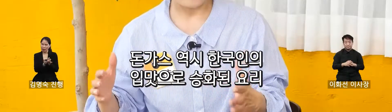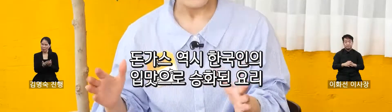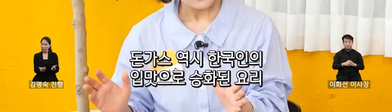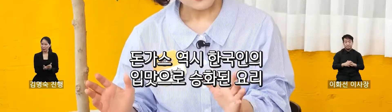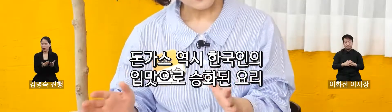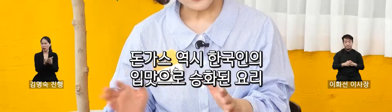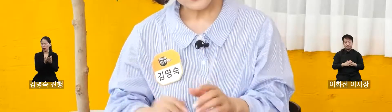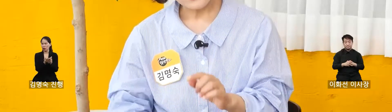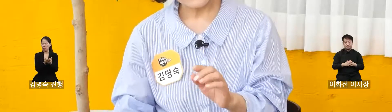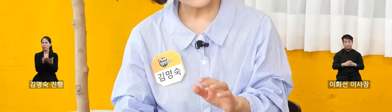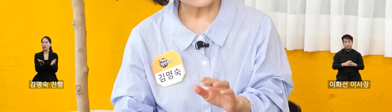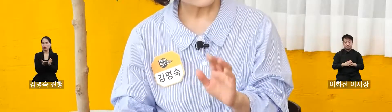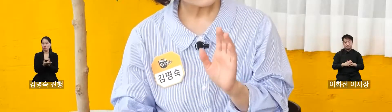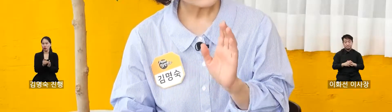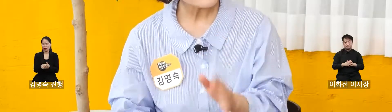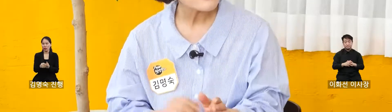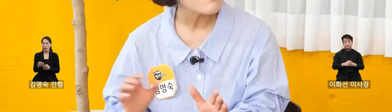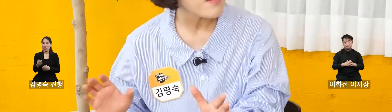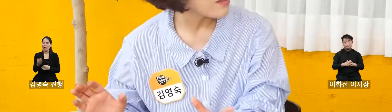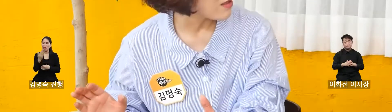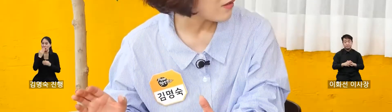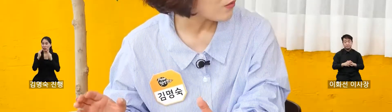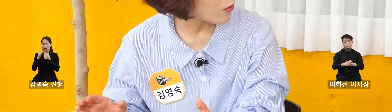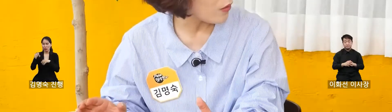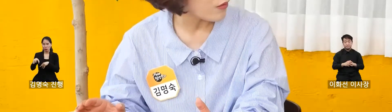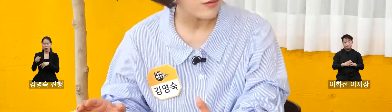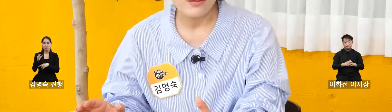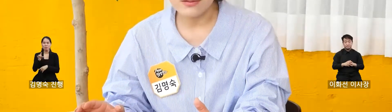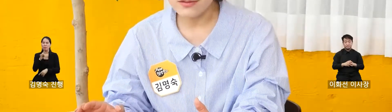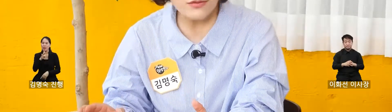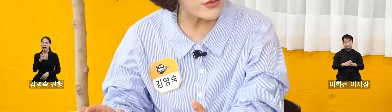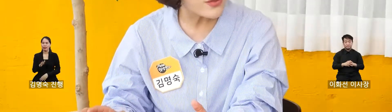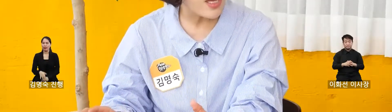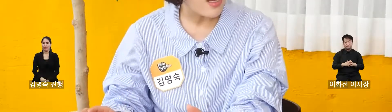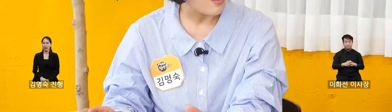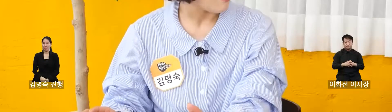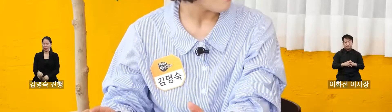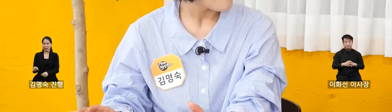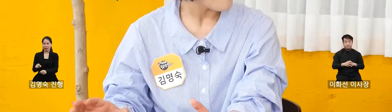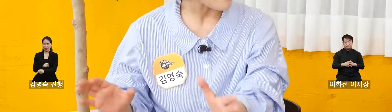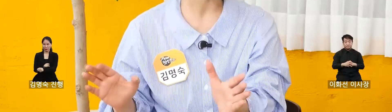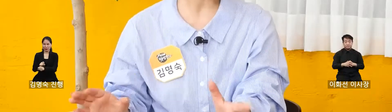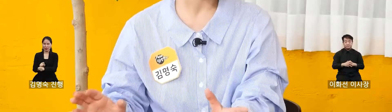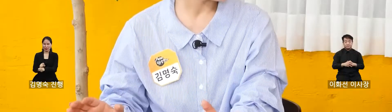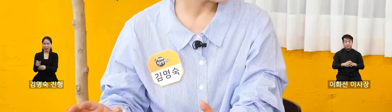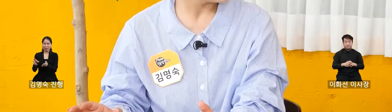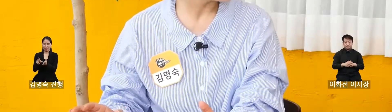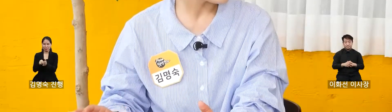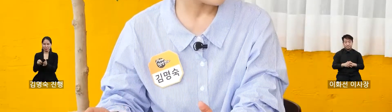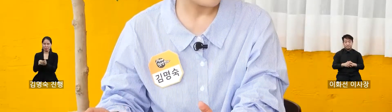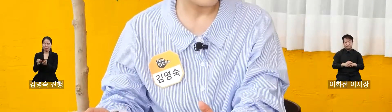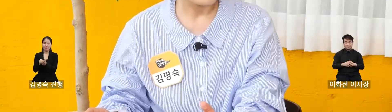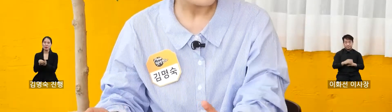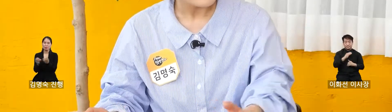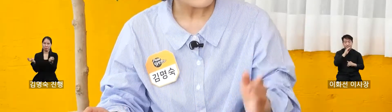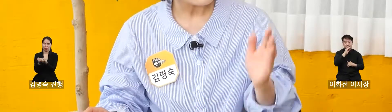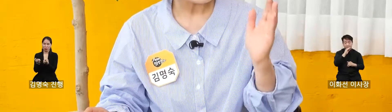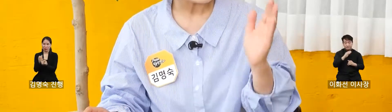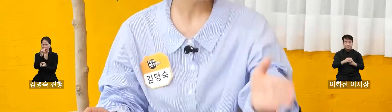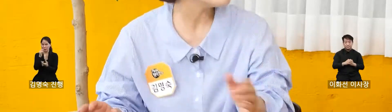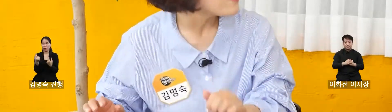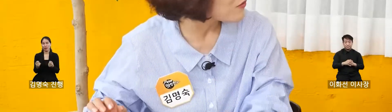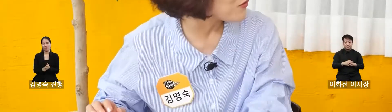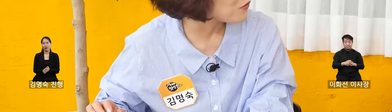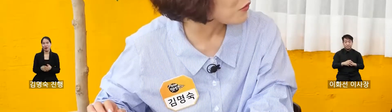변하고 네. 또 이 집은 또 이 집만의 어떤 특유의 맛이 있는 그렇죠. 것 같아요. 자,